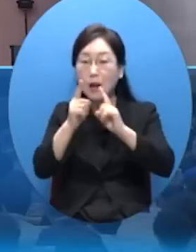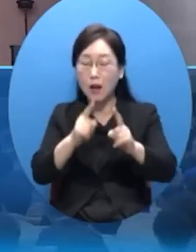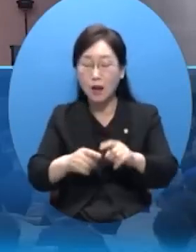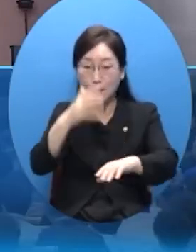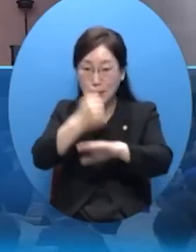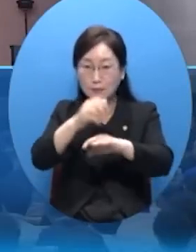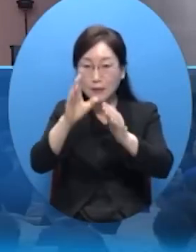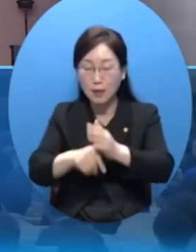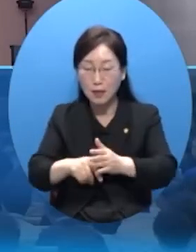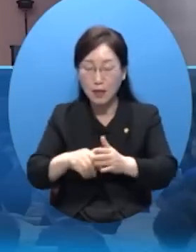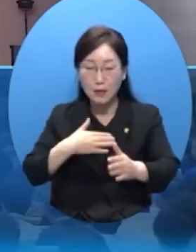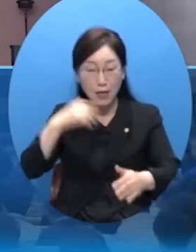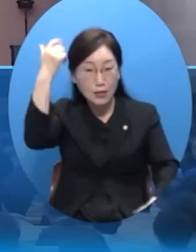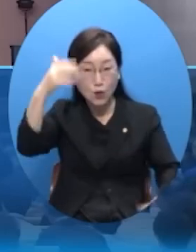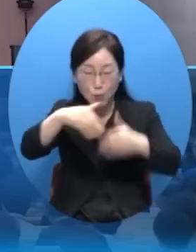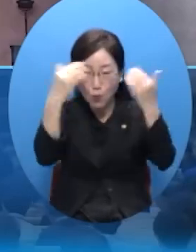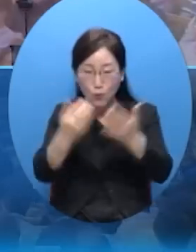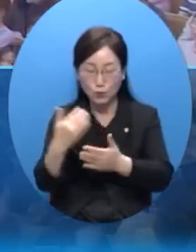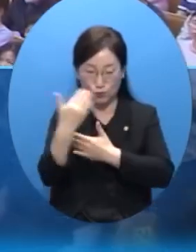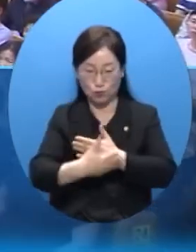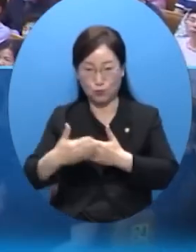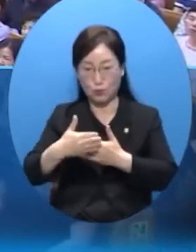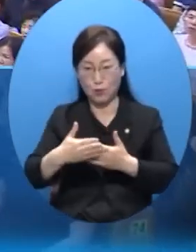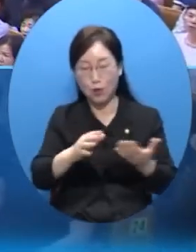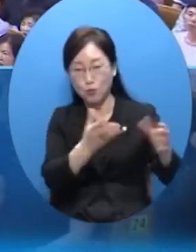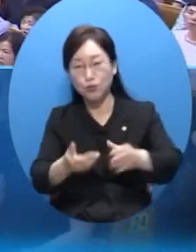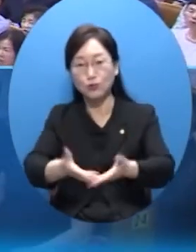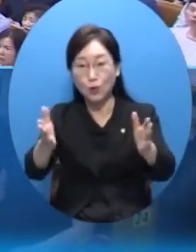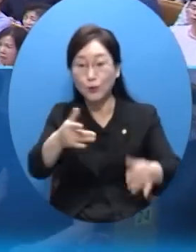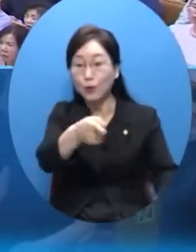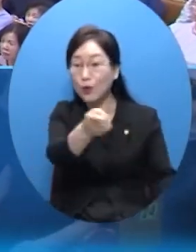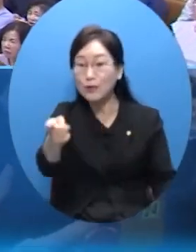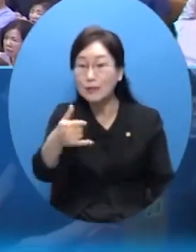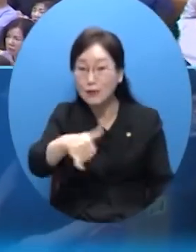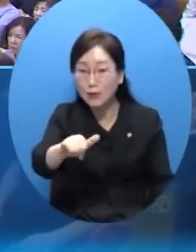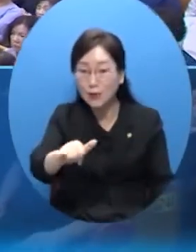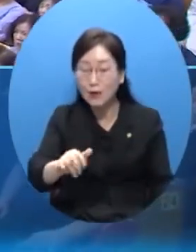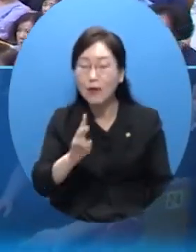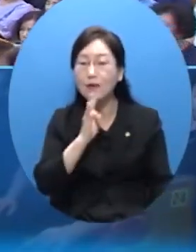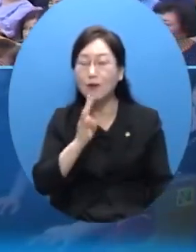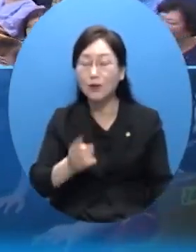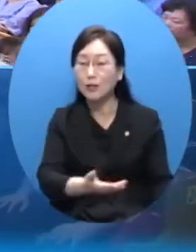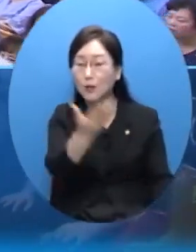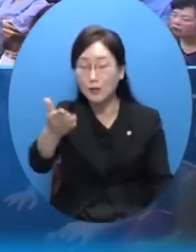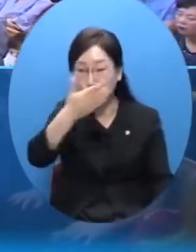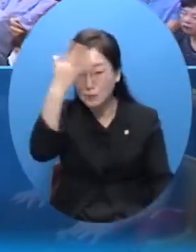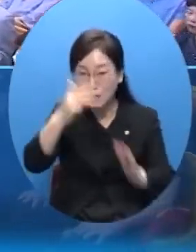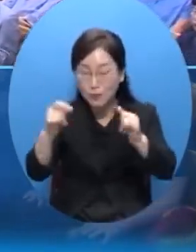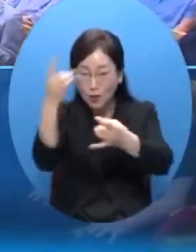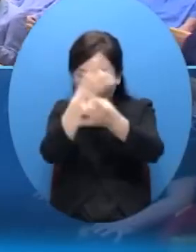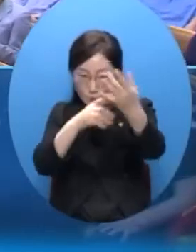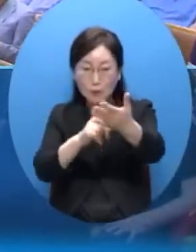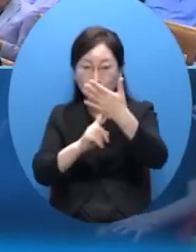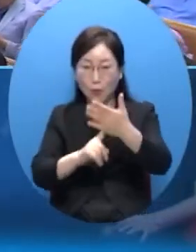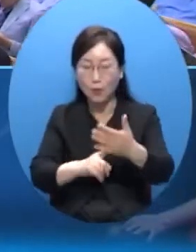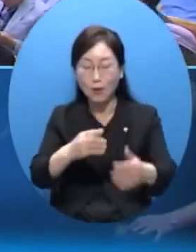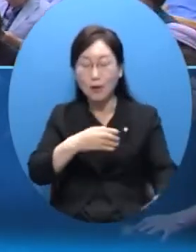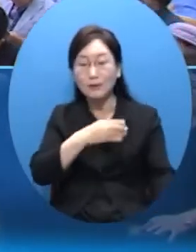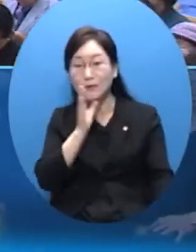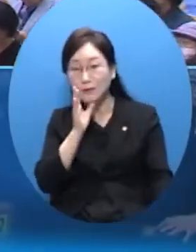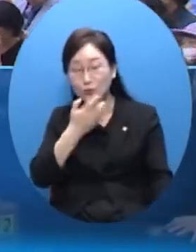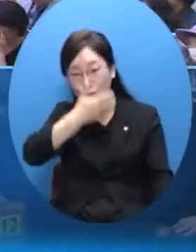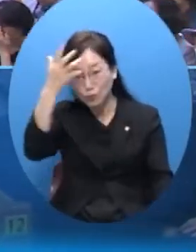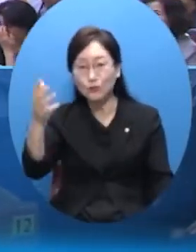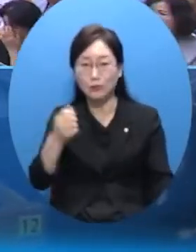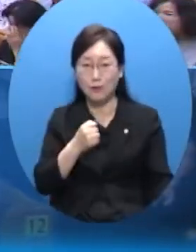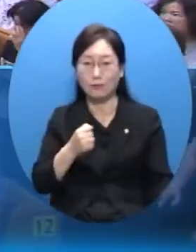영을 모든 육체에 부어주리니 너희 자녀들은 예언할 것이요 너희의 젊은이들은 환상을 보고 너희의